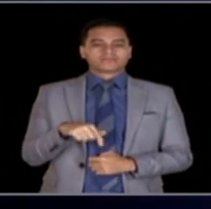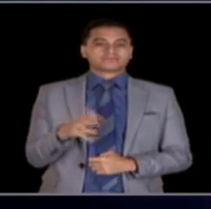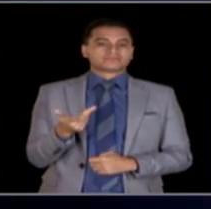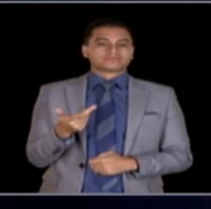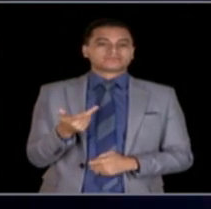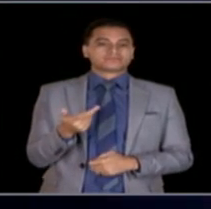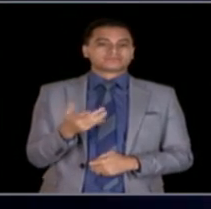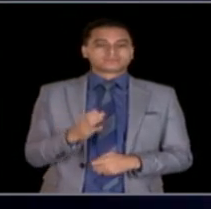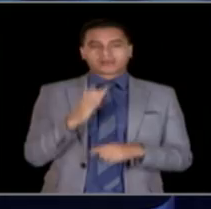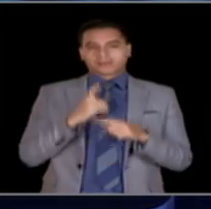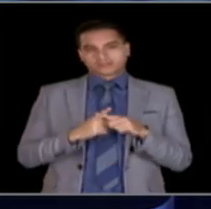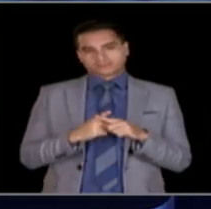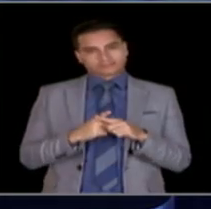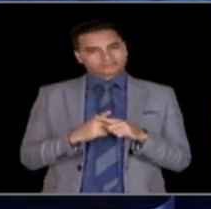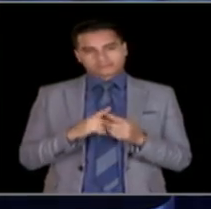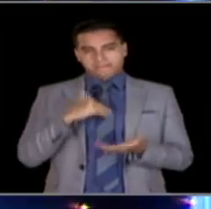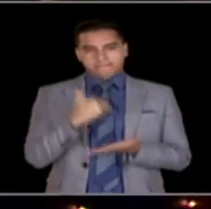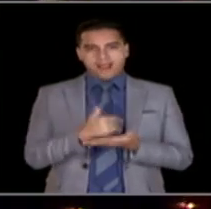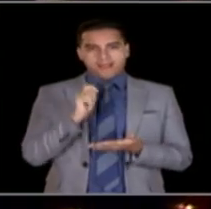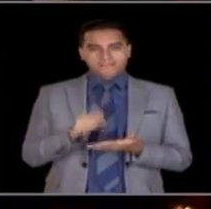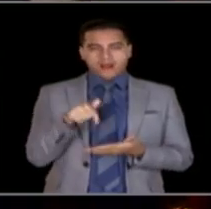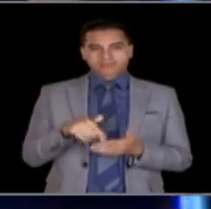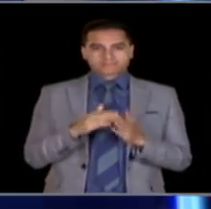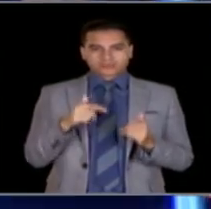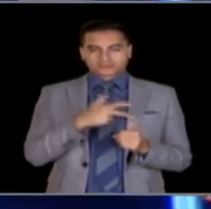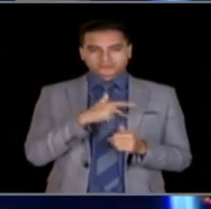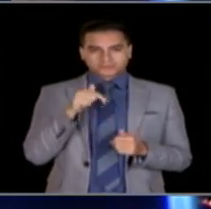القاهرة، إجابة خاطئة.